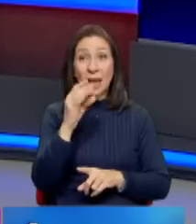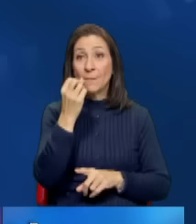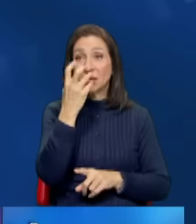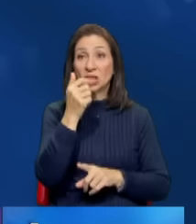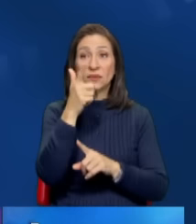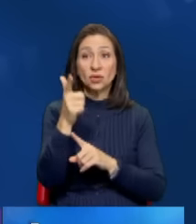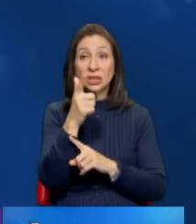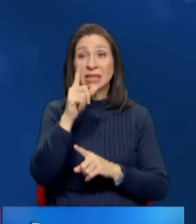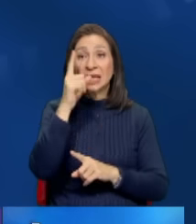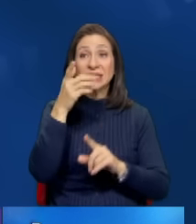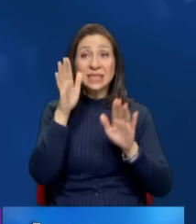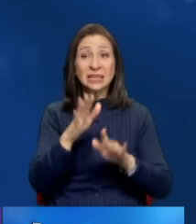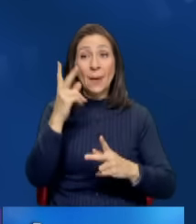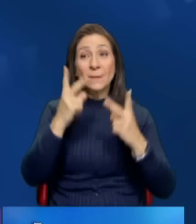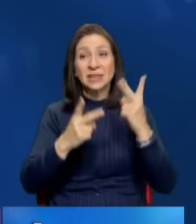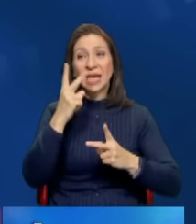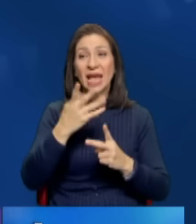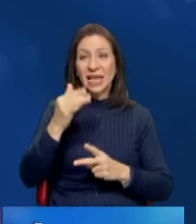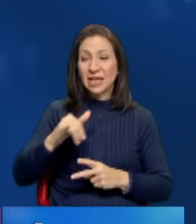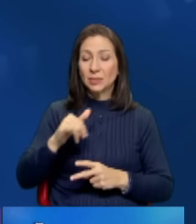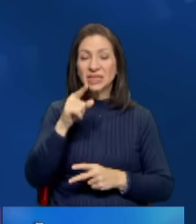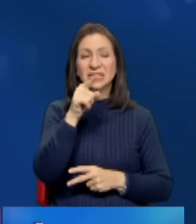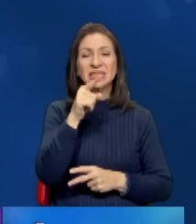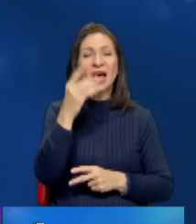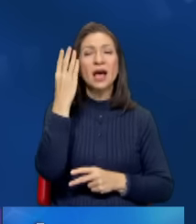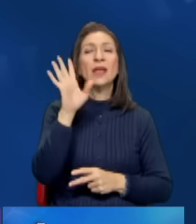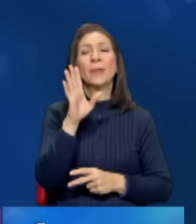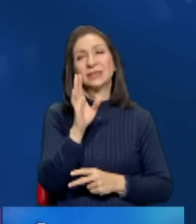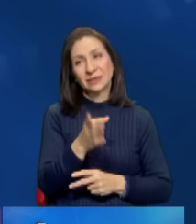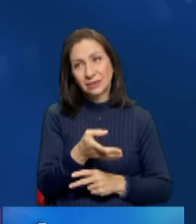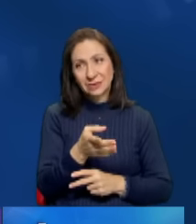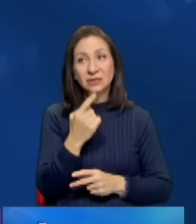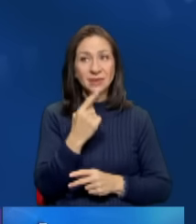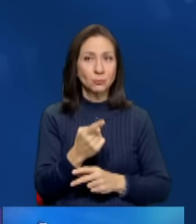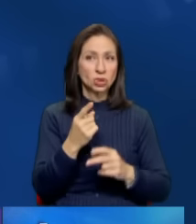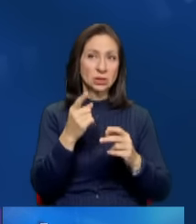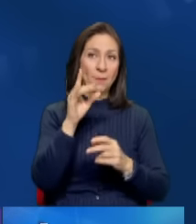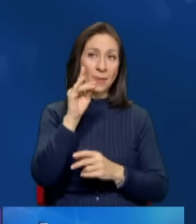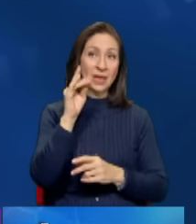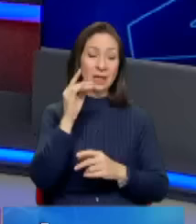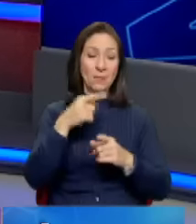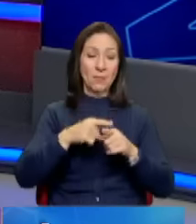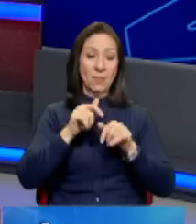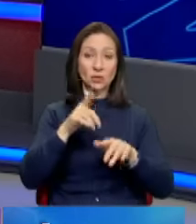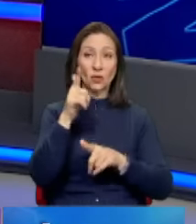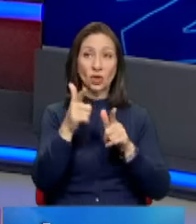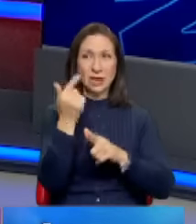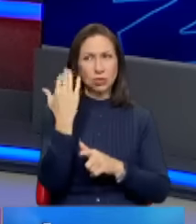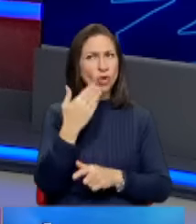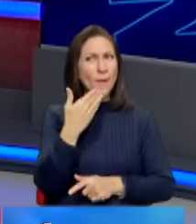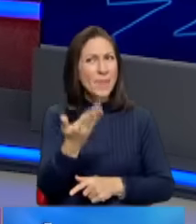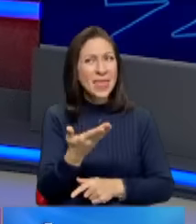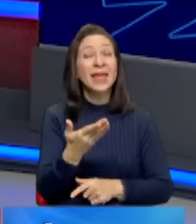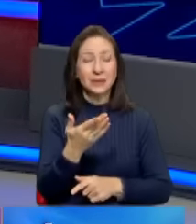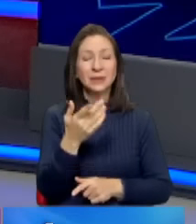Bahçeli videosu, yalnız kalırsınız bazen, en yakınınız bile anlamaz sizi demiş. MHP'nin paylaştığı o video, az önce de